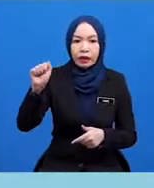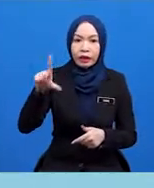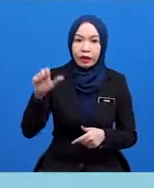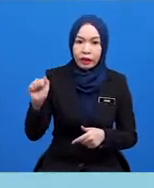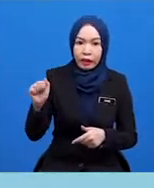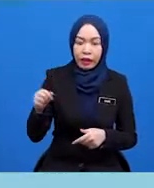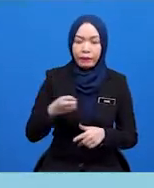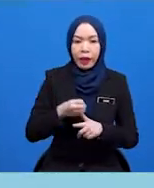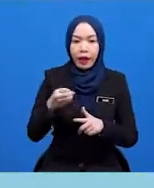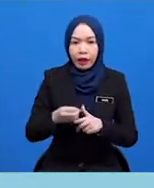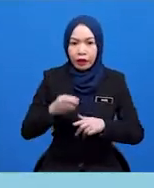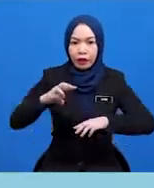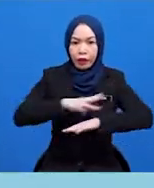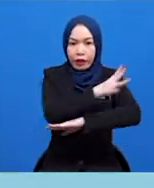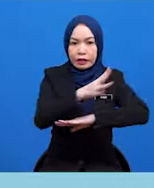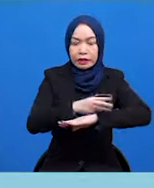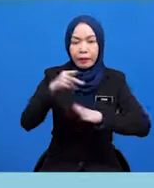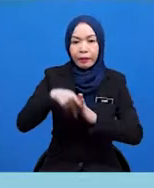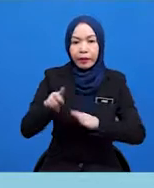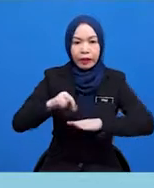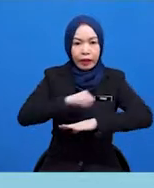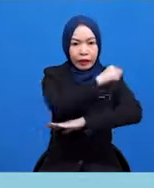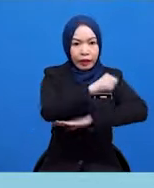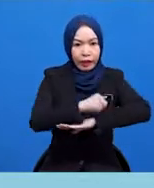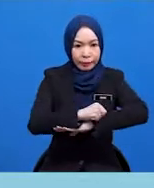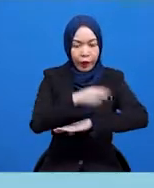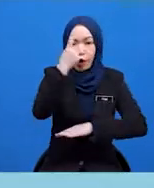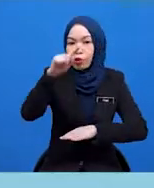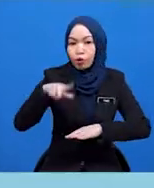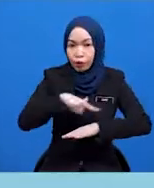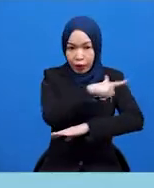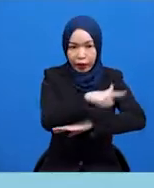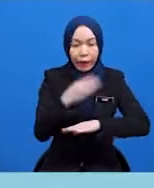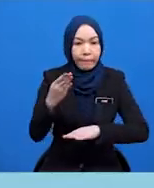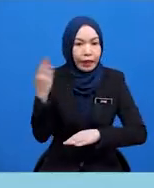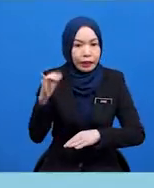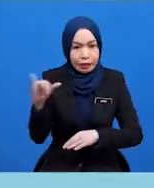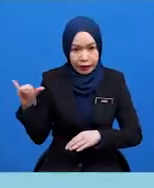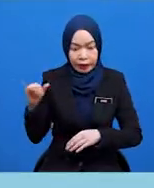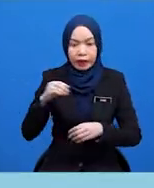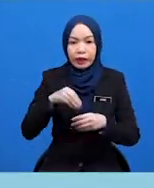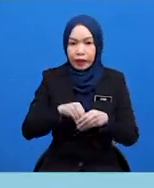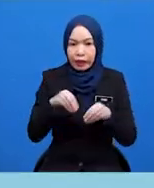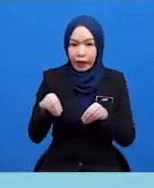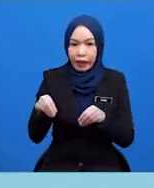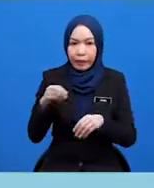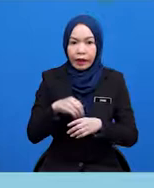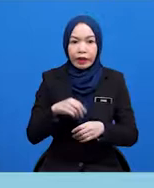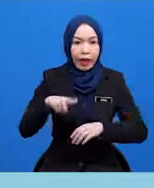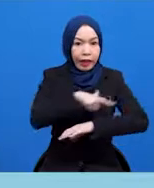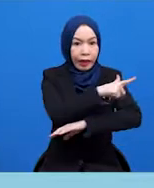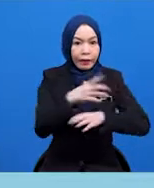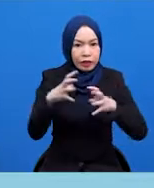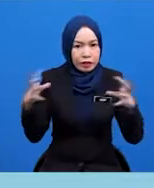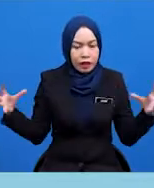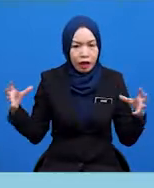keluasan kawasan pertanian. Pertanian ladang biasanya ditanam dalam bentuk ladang besar atau estate yang